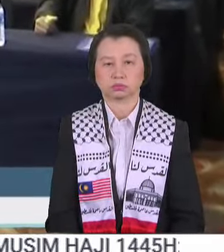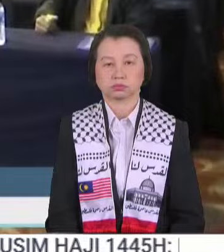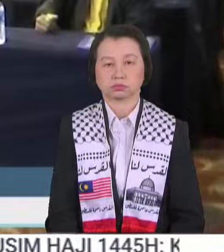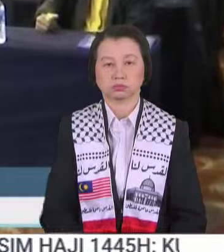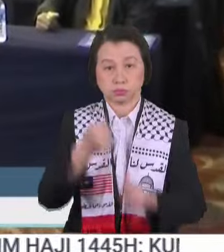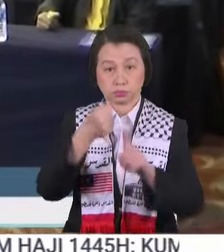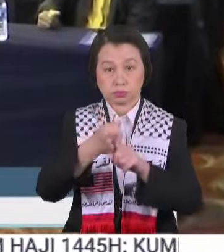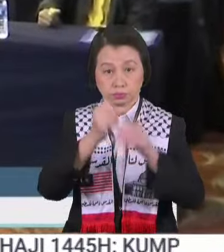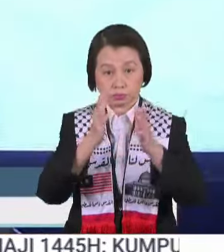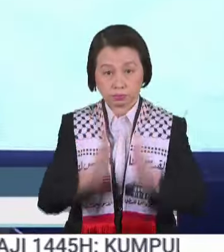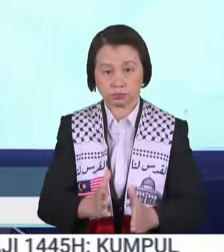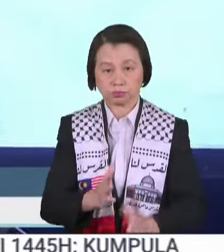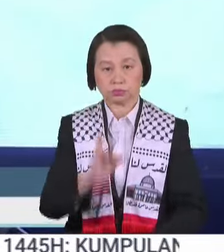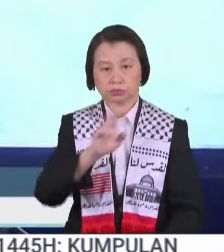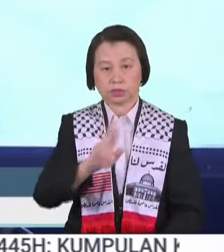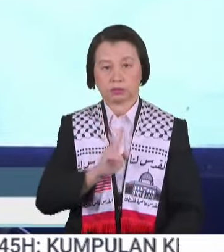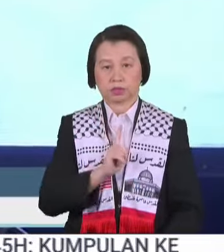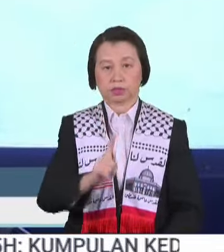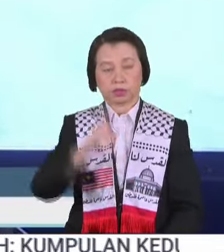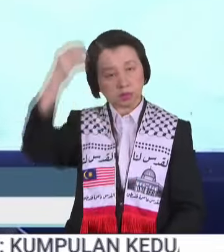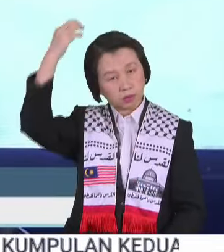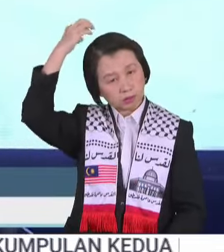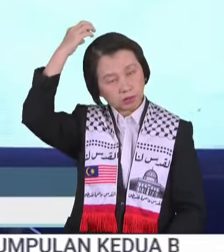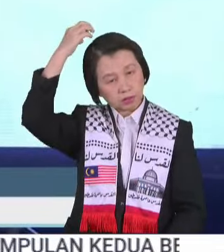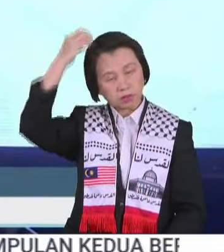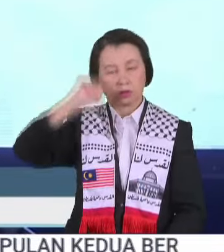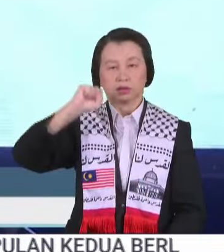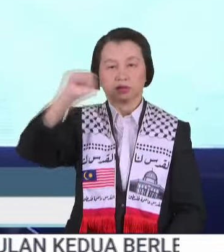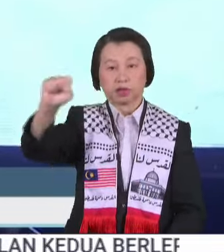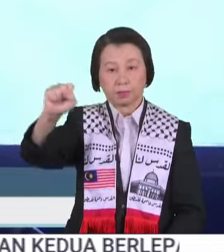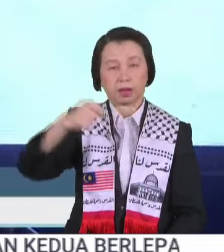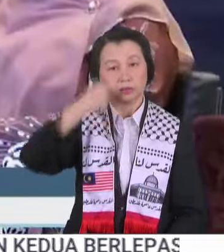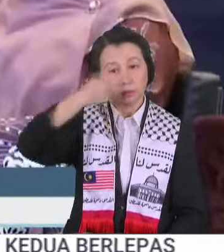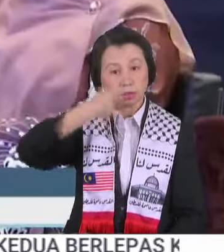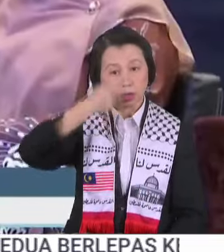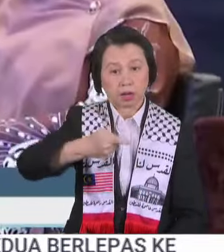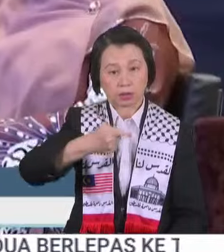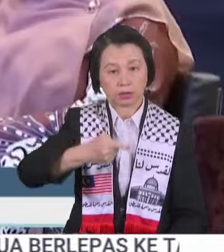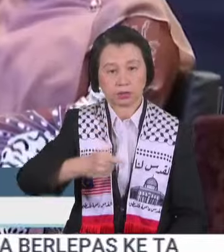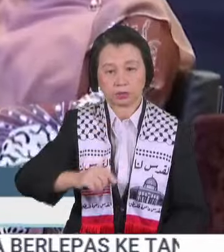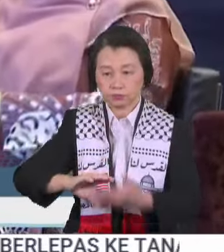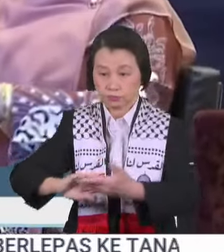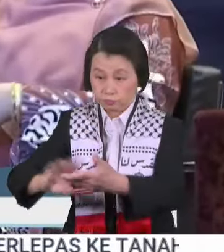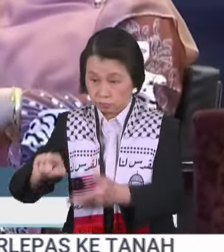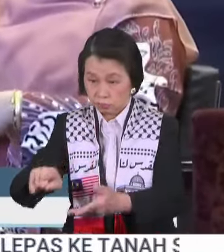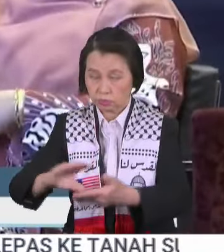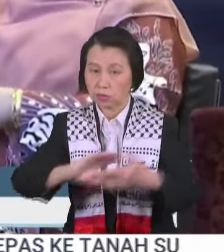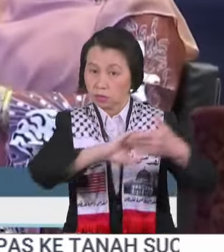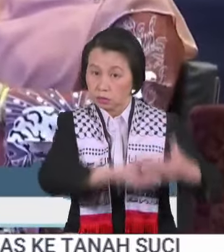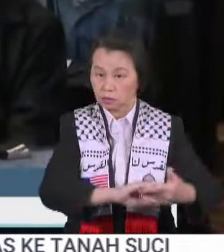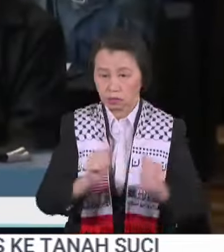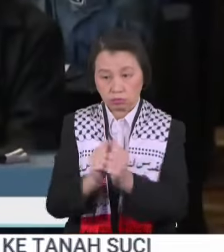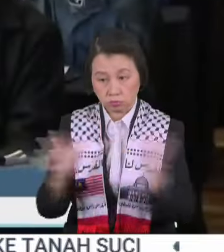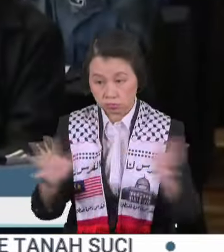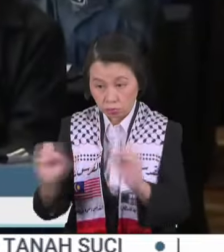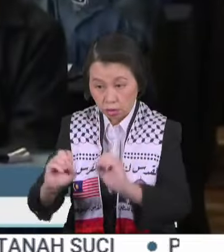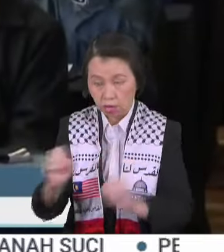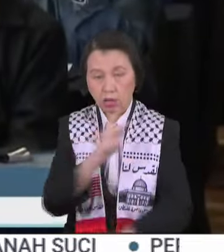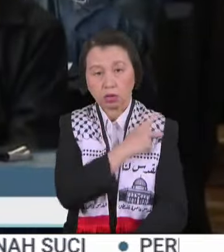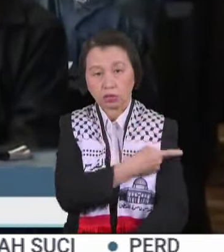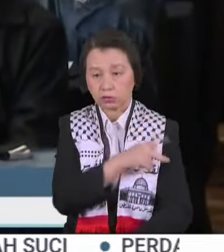Pengarah Jabatan Hal Ehwal Agama Islam Negeri Sabah Jahins Jumain Abdul Ghani berkata, menikahkan pasangan tanpa kuasa serta